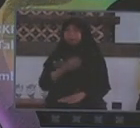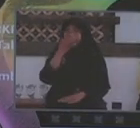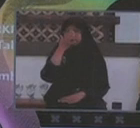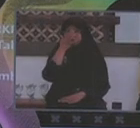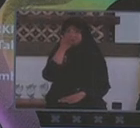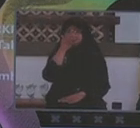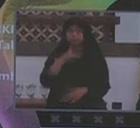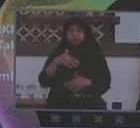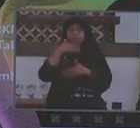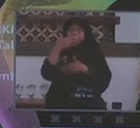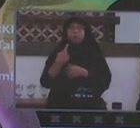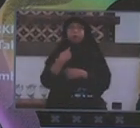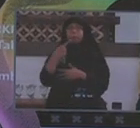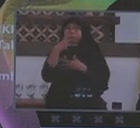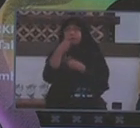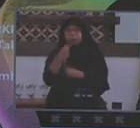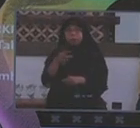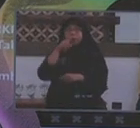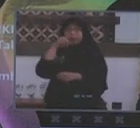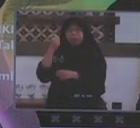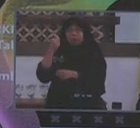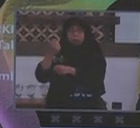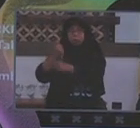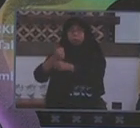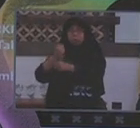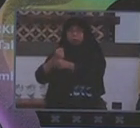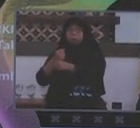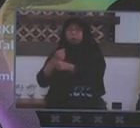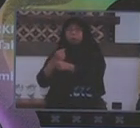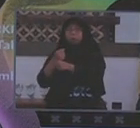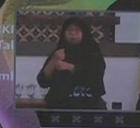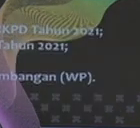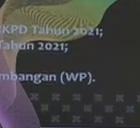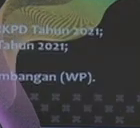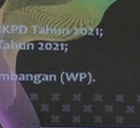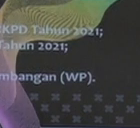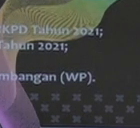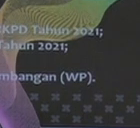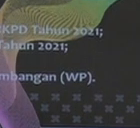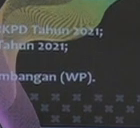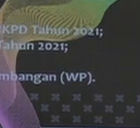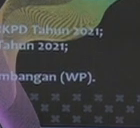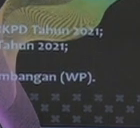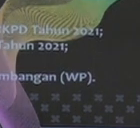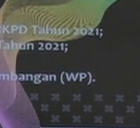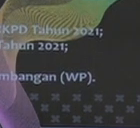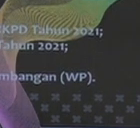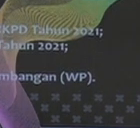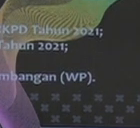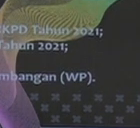berharap Bapak Gubernur nanti bisa menyampaikan arahnya, Bapak Ketua DPRD dapat menyampaikan beberapa